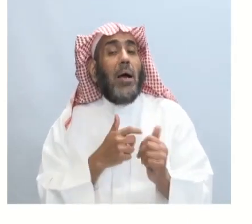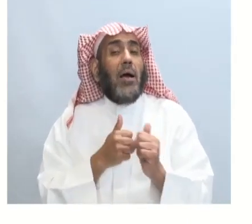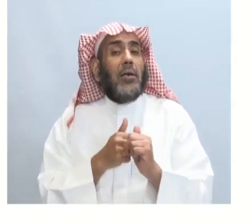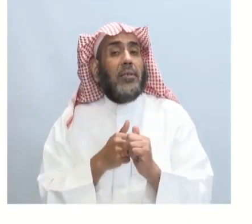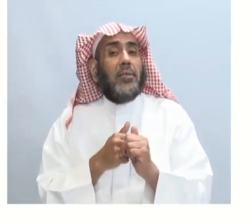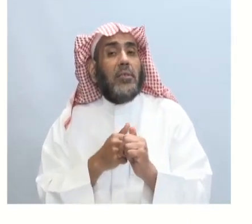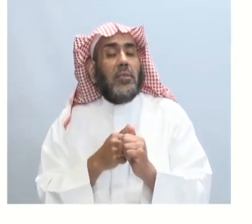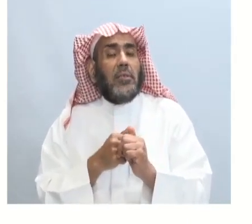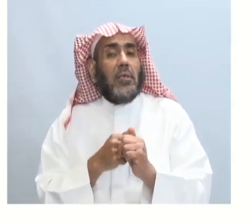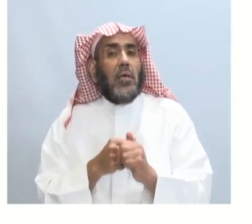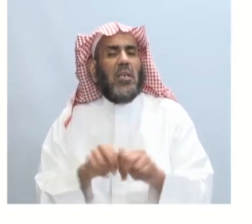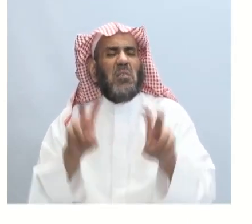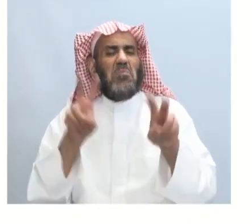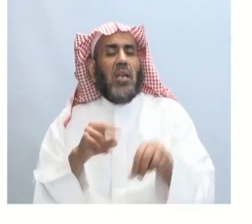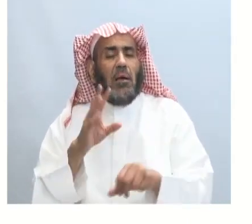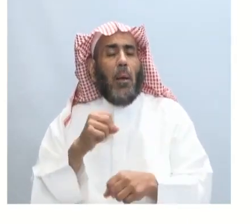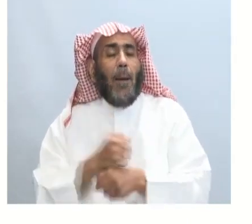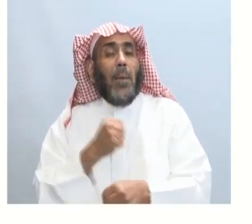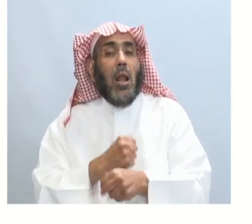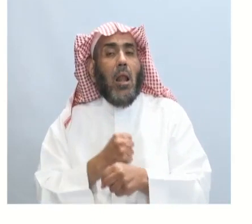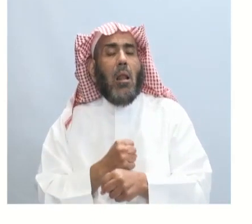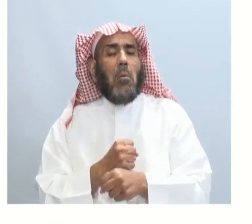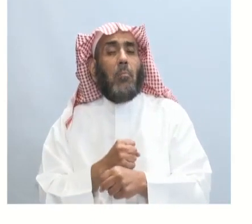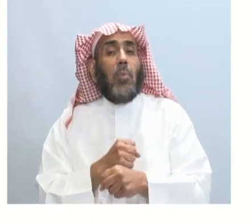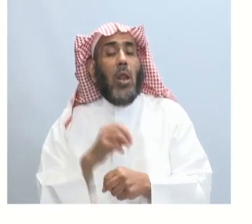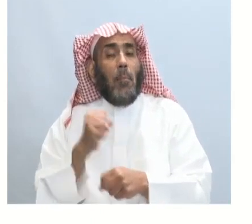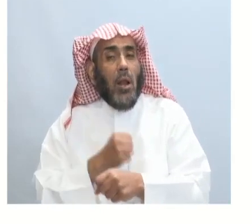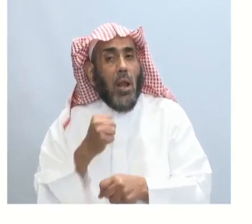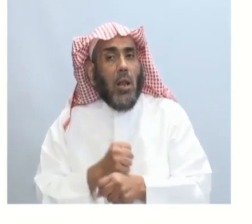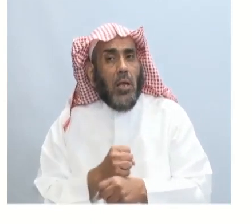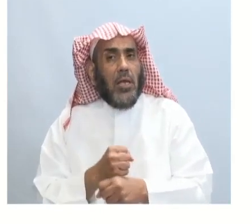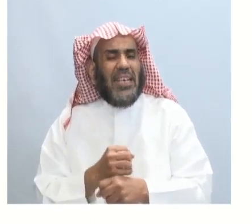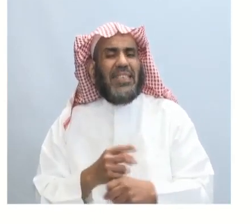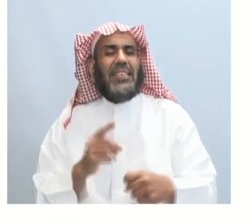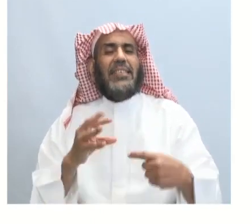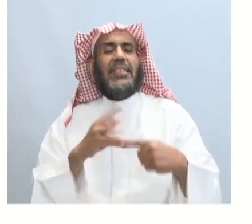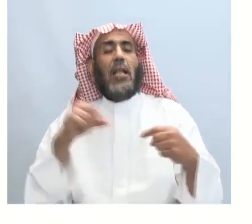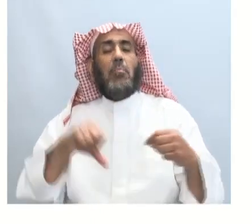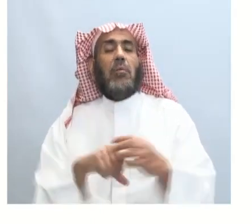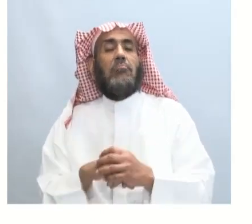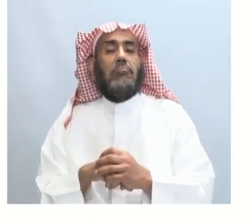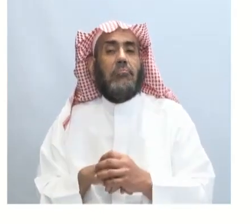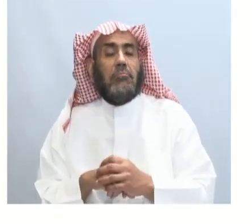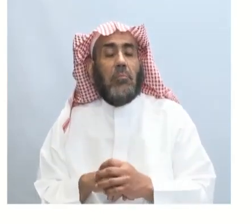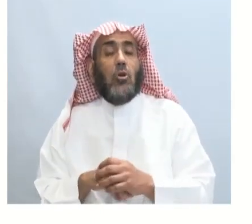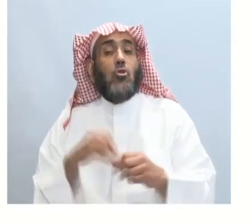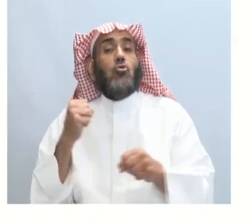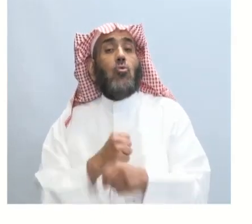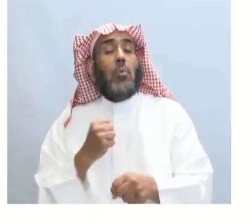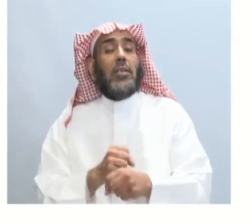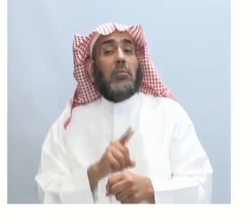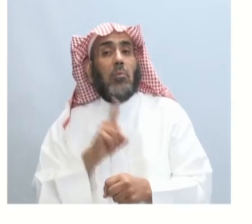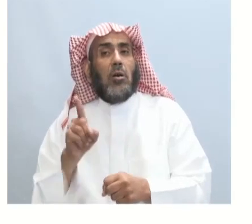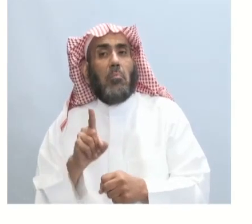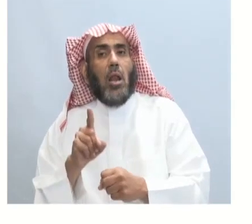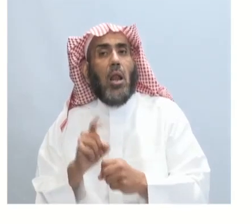يسمى الامتناع عن عمل الامتناع عن عمل هو العمل السلبي هو العمل السلبي يمارس من قبل